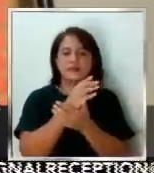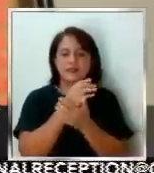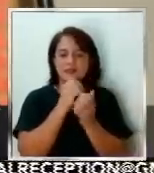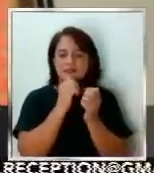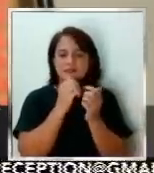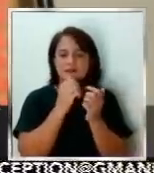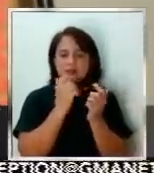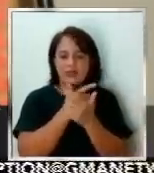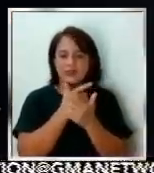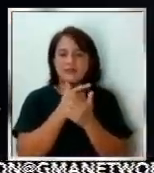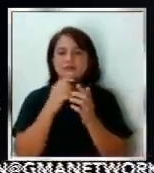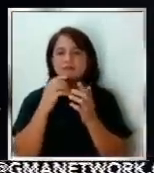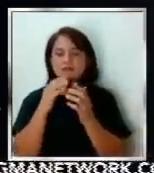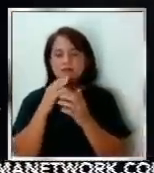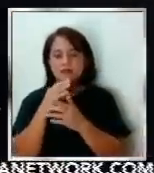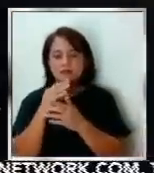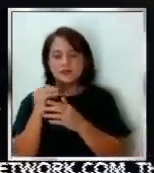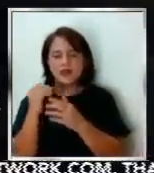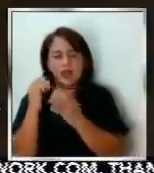effectively, I hope.